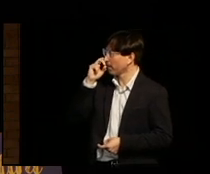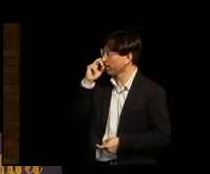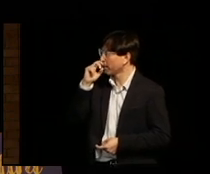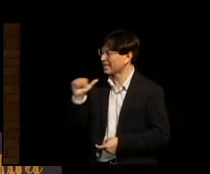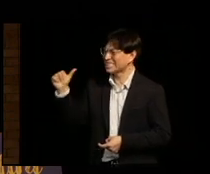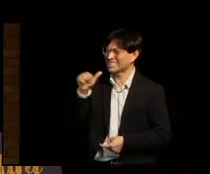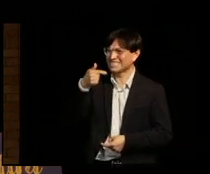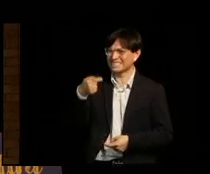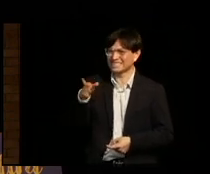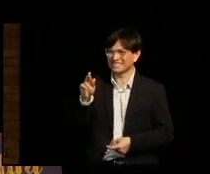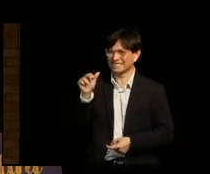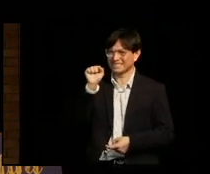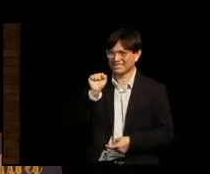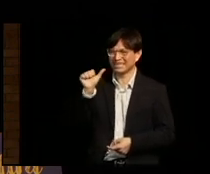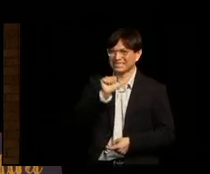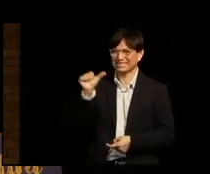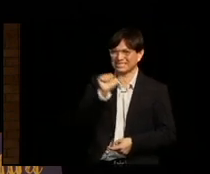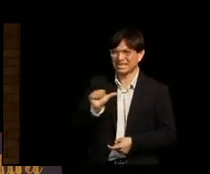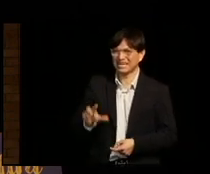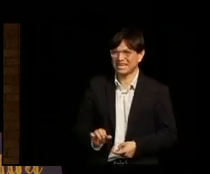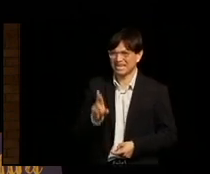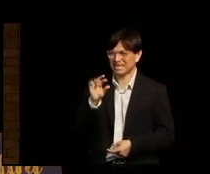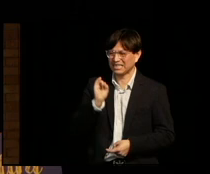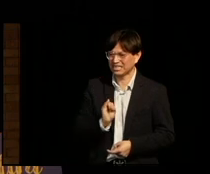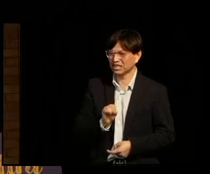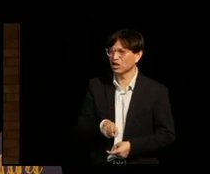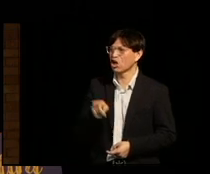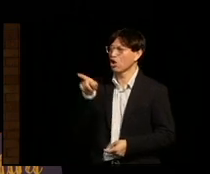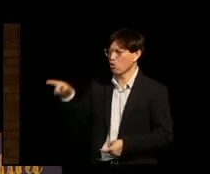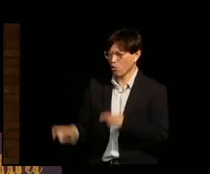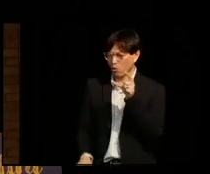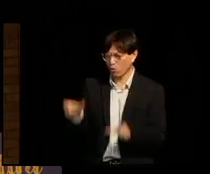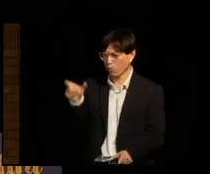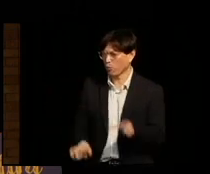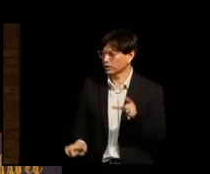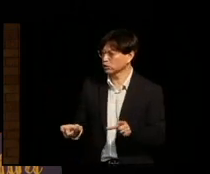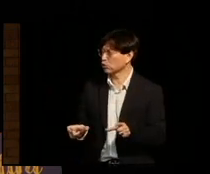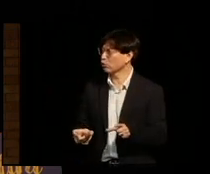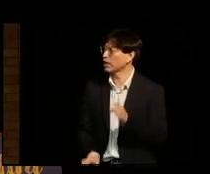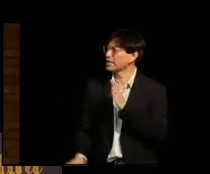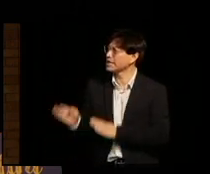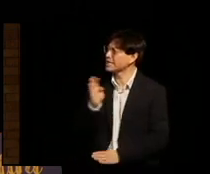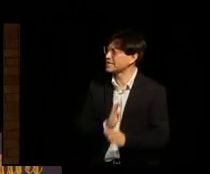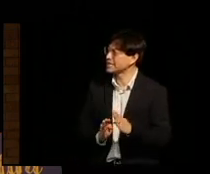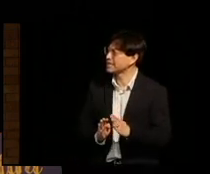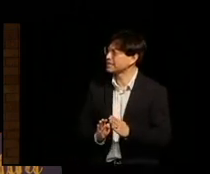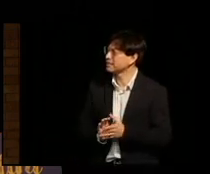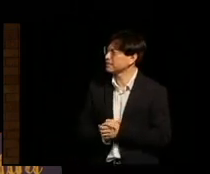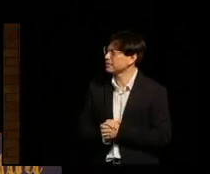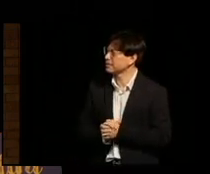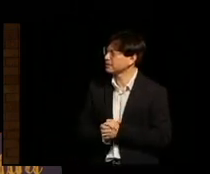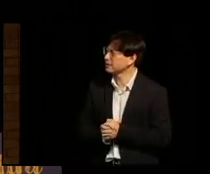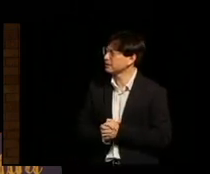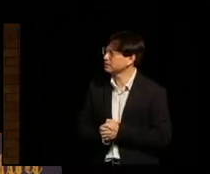Strazzari che credo sia stato uno dei più grandi catechisti Io non sono Neocatecumenale quindi non non faccio questioni